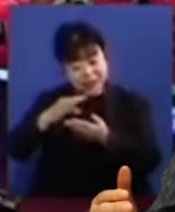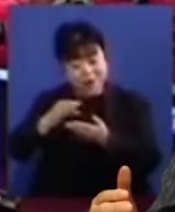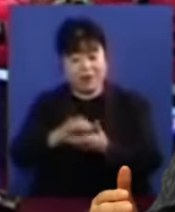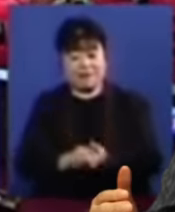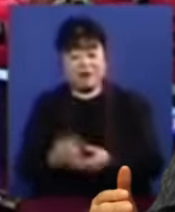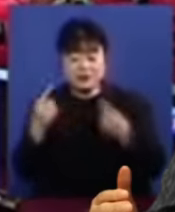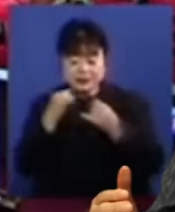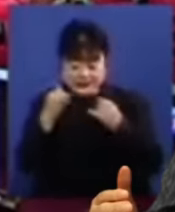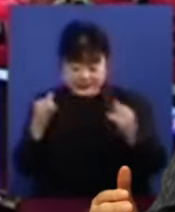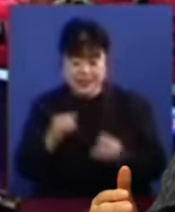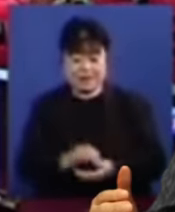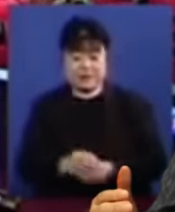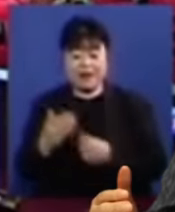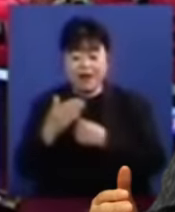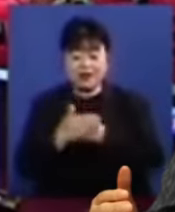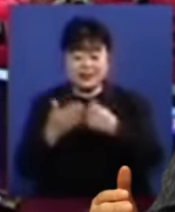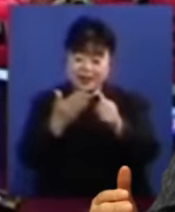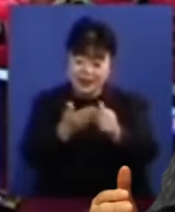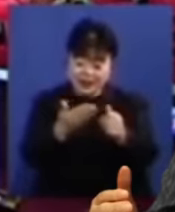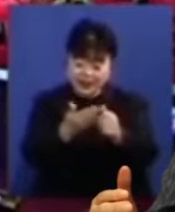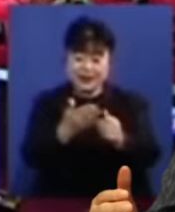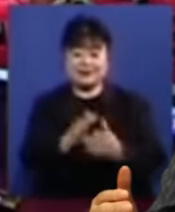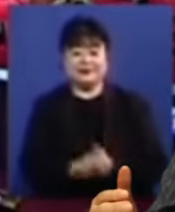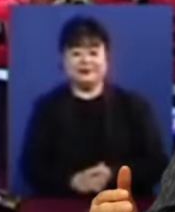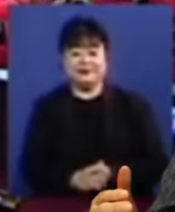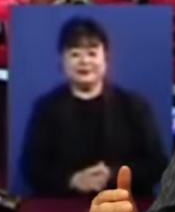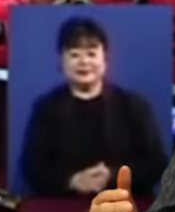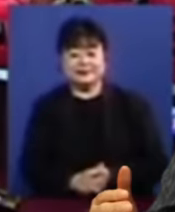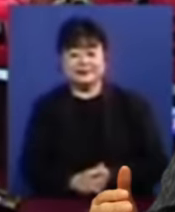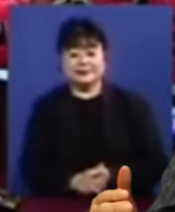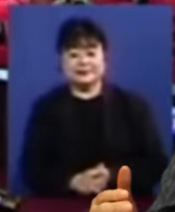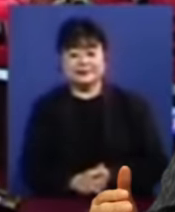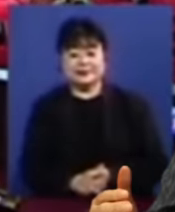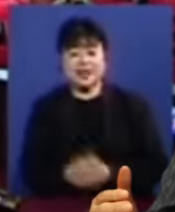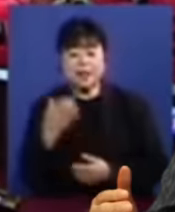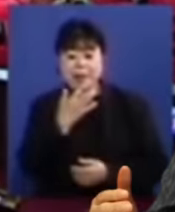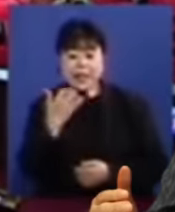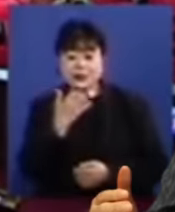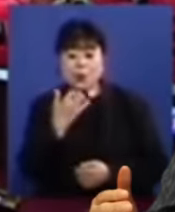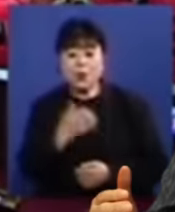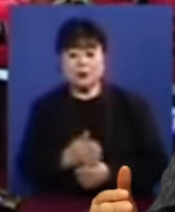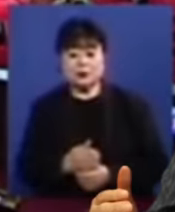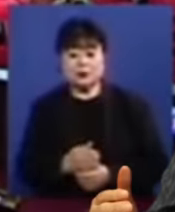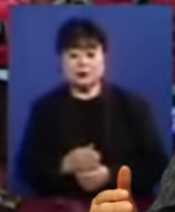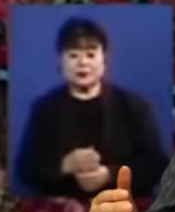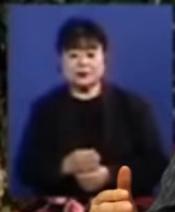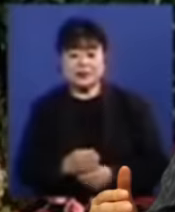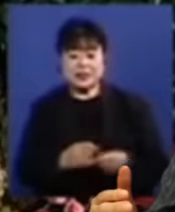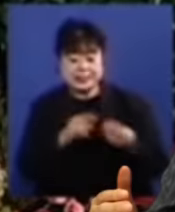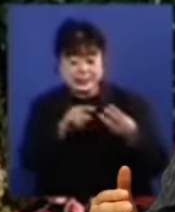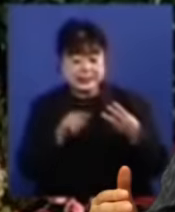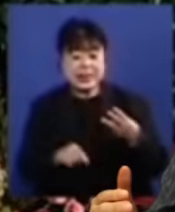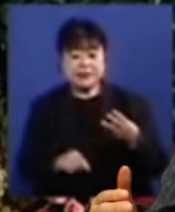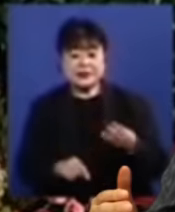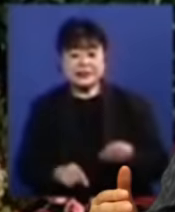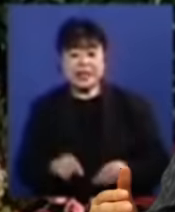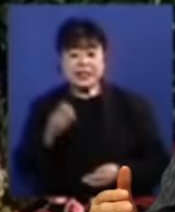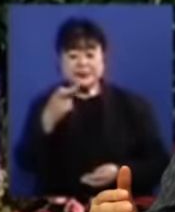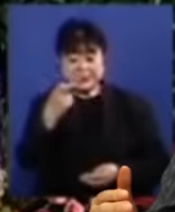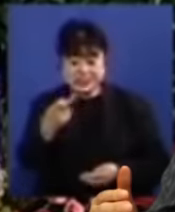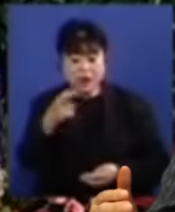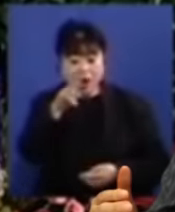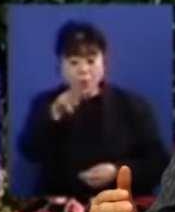듣는 자들에게 은혜를 끼치게 하라고 말씀하고 있는 것입니다. 베드로는 3장 10절로 12절에